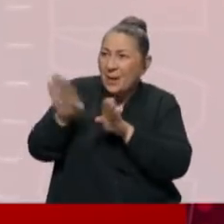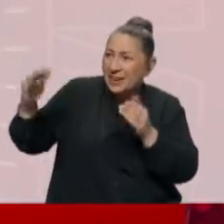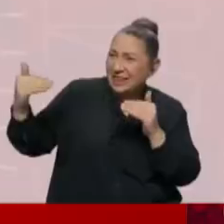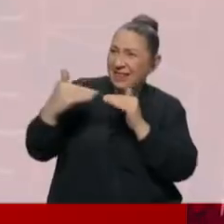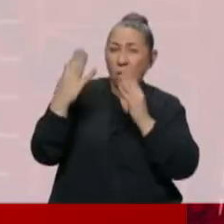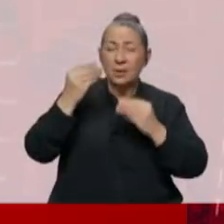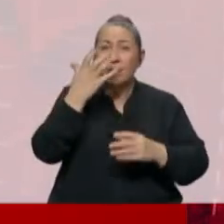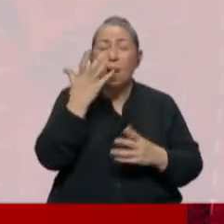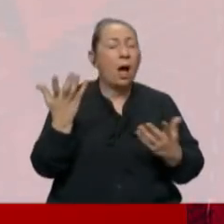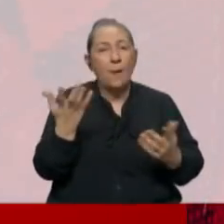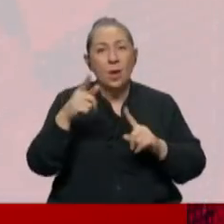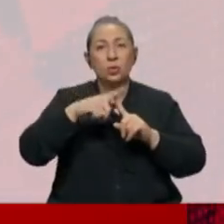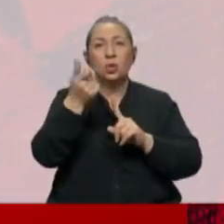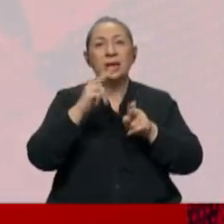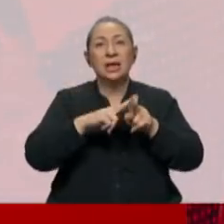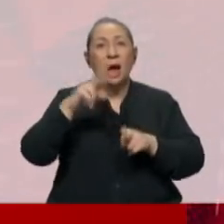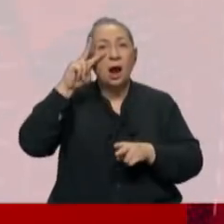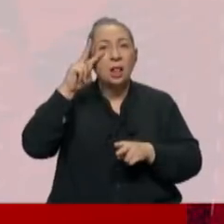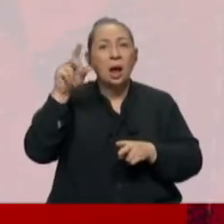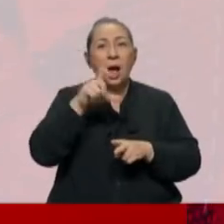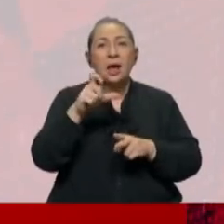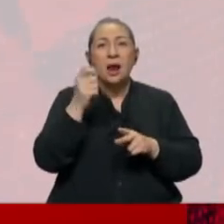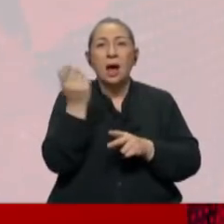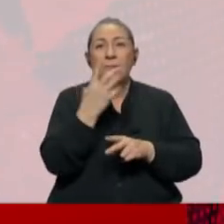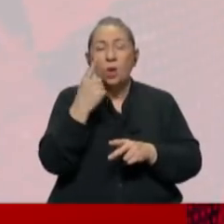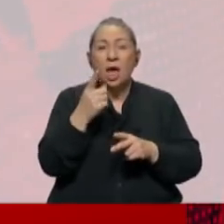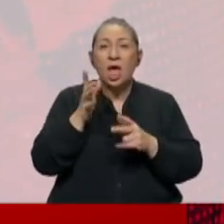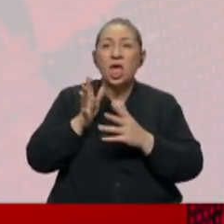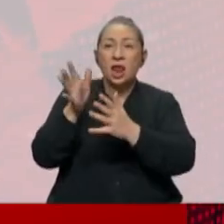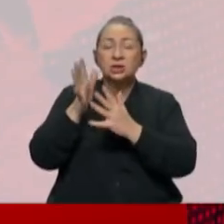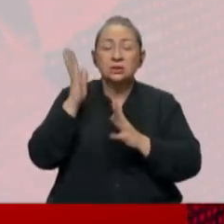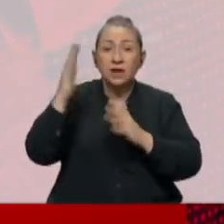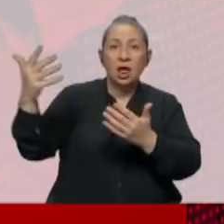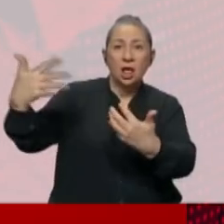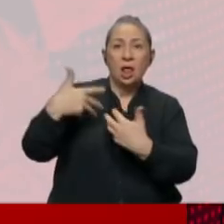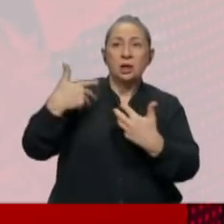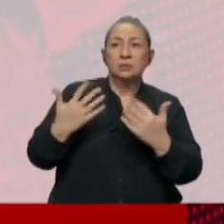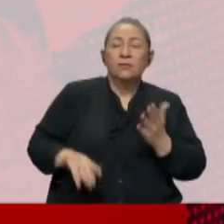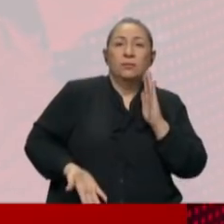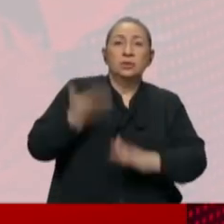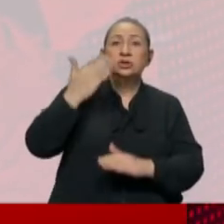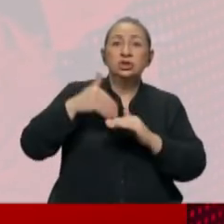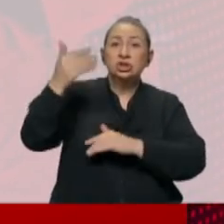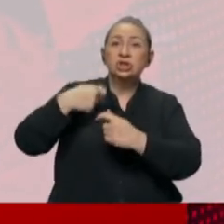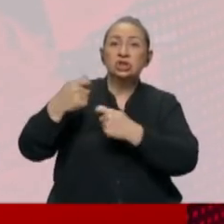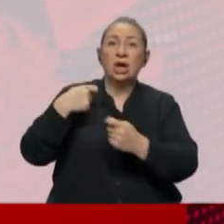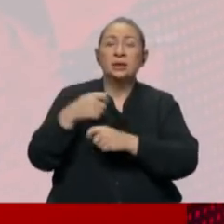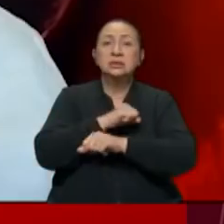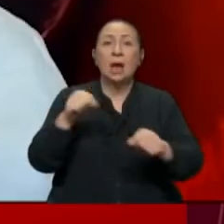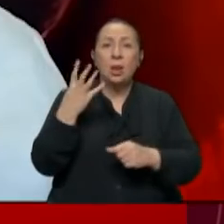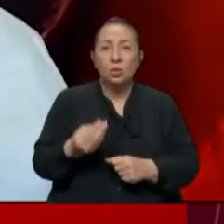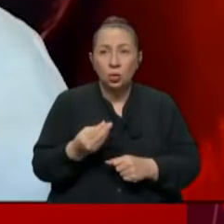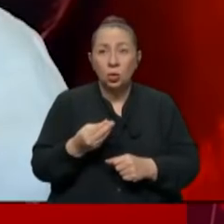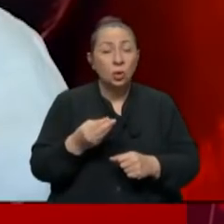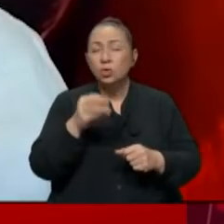bekleniyordu ancak tüik'in açıkladığı aralık ayı rakamlarına göre ihracattan çok ithalat arttı ış ticaretini açık